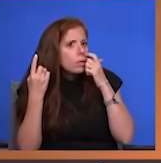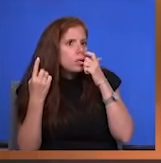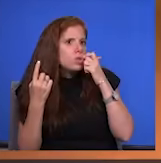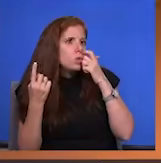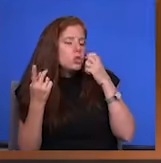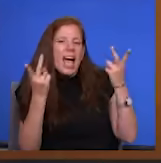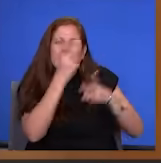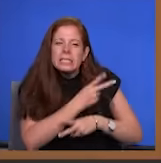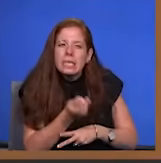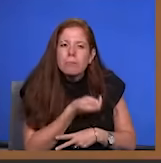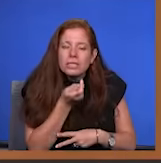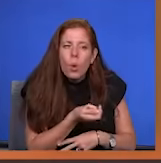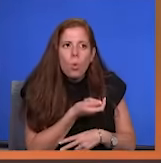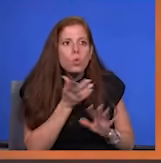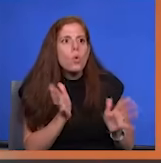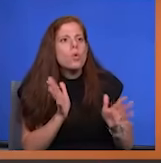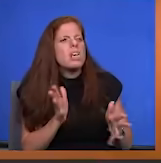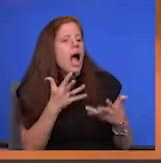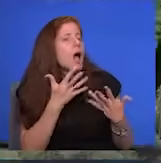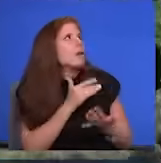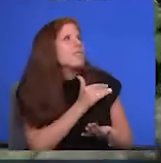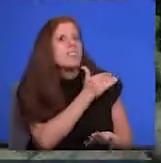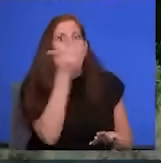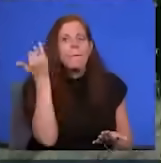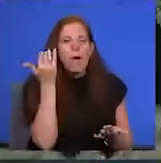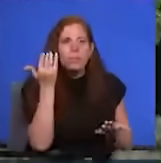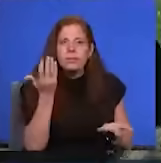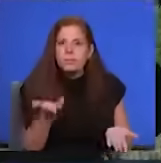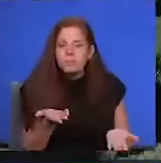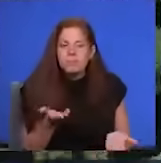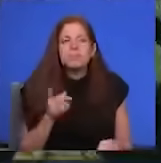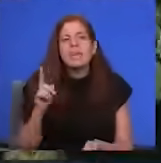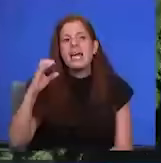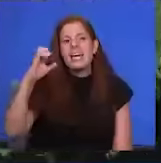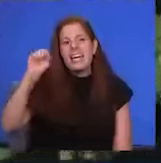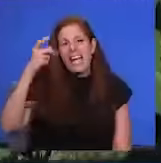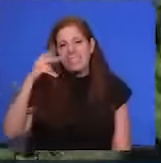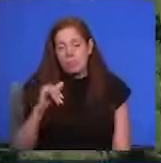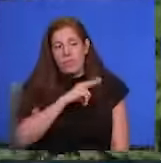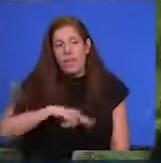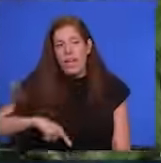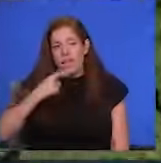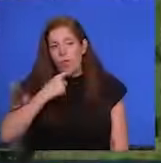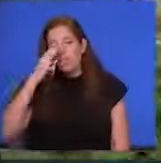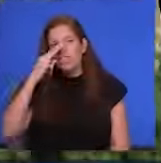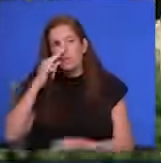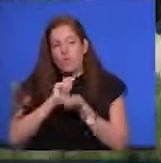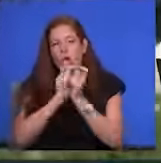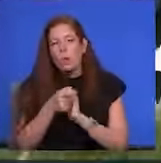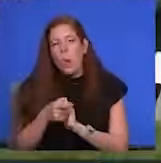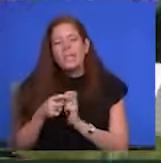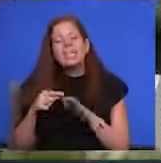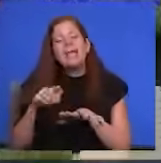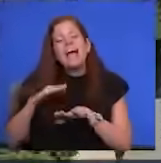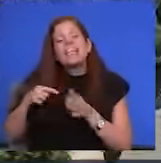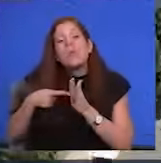שההסכם שכירות הוא נהיה כל כך דרמטי וכל כך אישיו? כספי ועיריית רחובות ניסו בעבר לשנות את הייעוד של הקרקע,